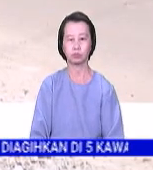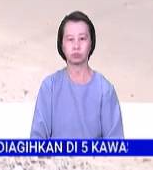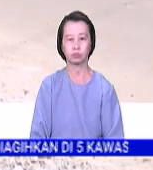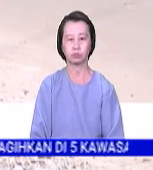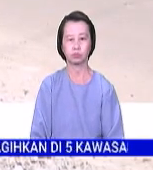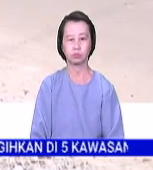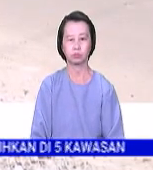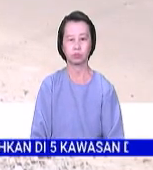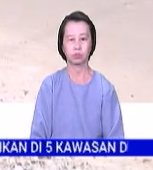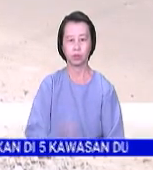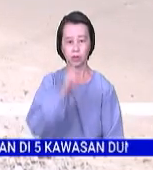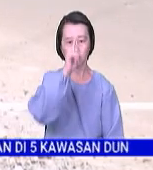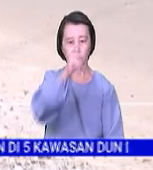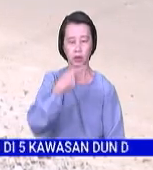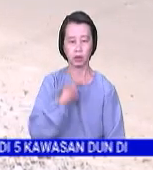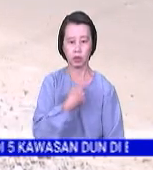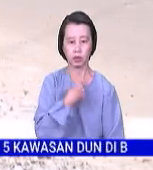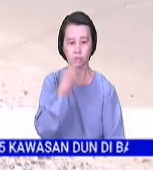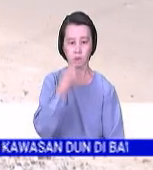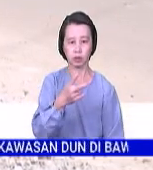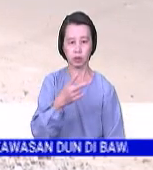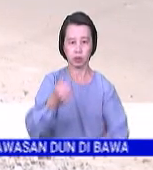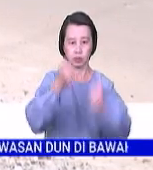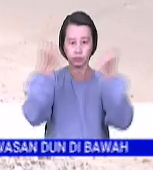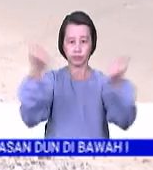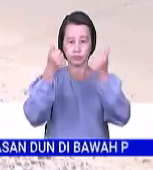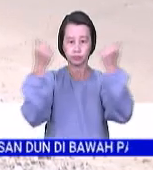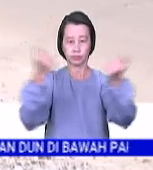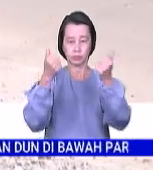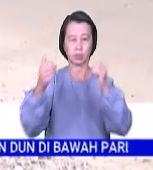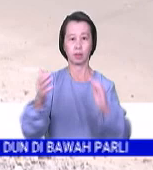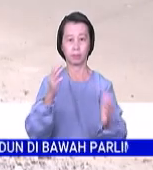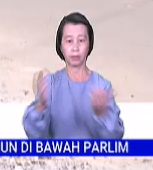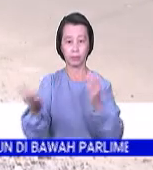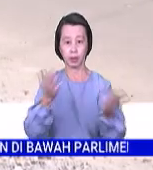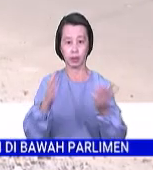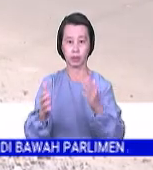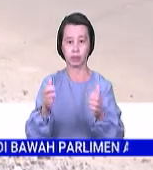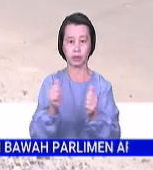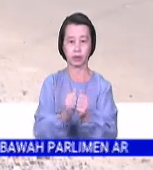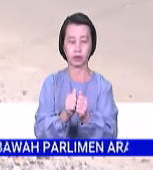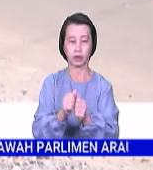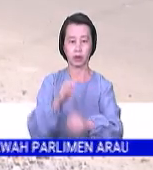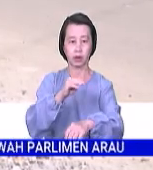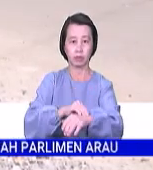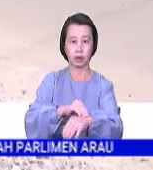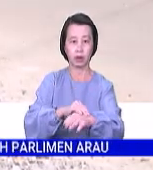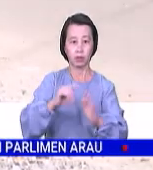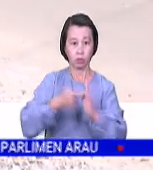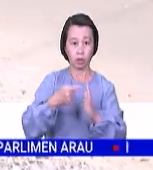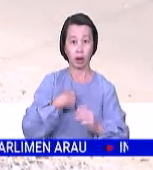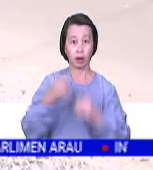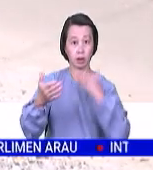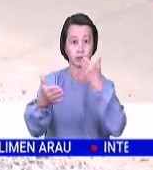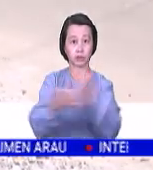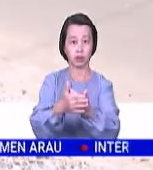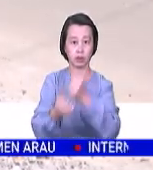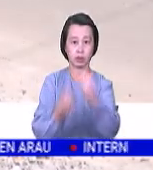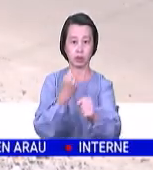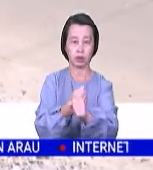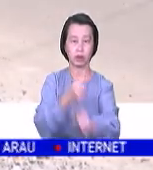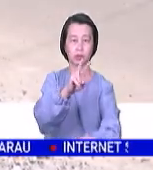Walaupun ketika ini sebenarnya kita melihat perbezaan sambutan Aidil Adha berbanding dengan ketika mula-mula saya sampai ke sini pada